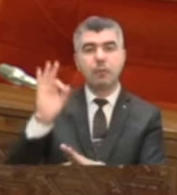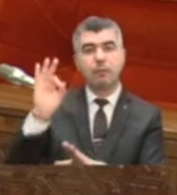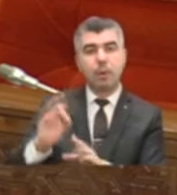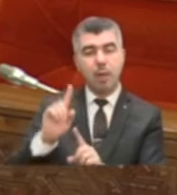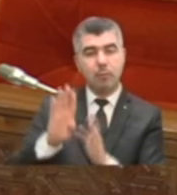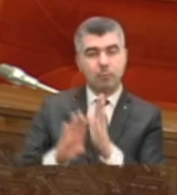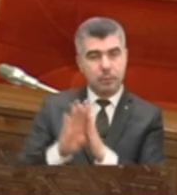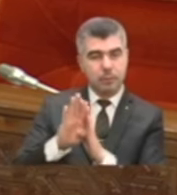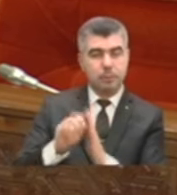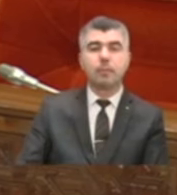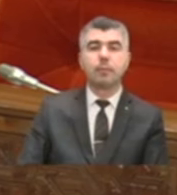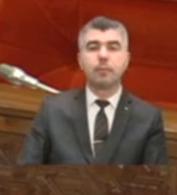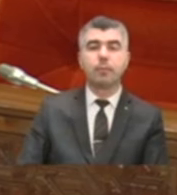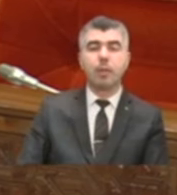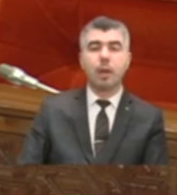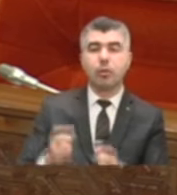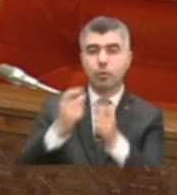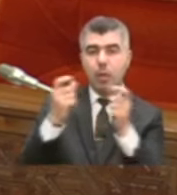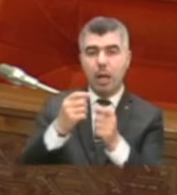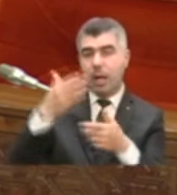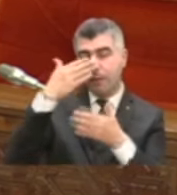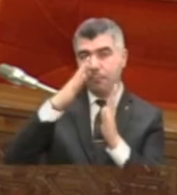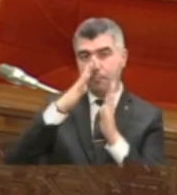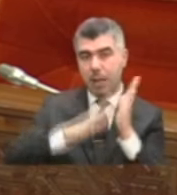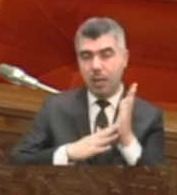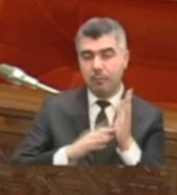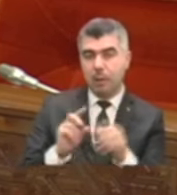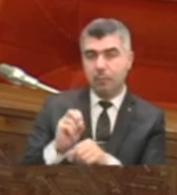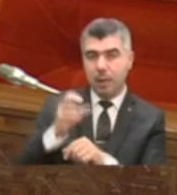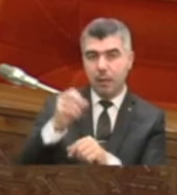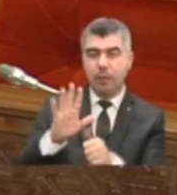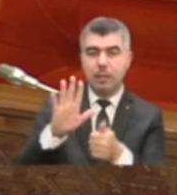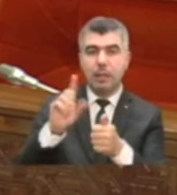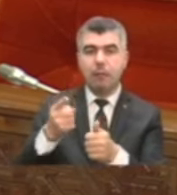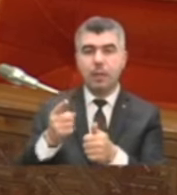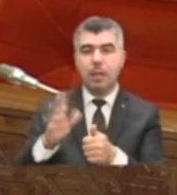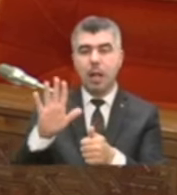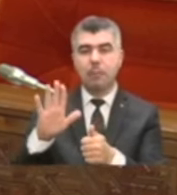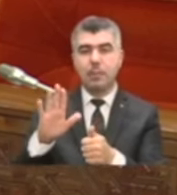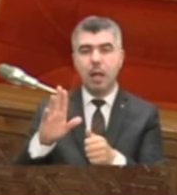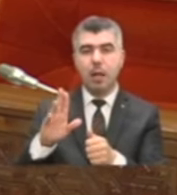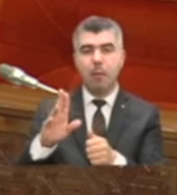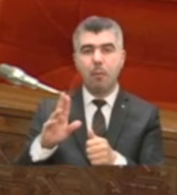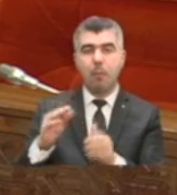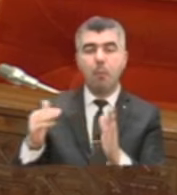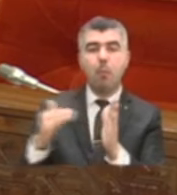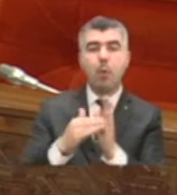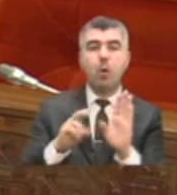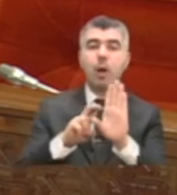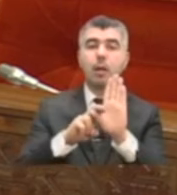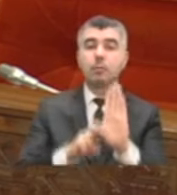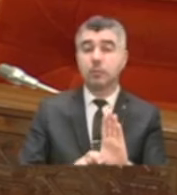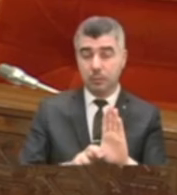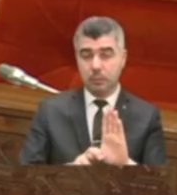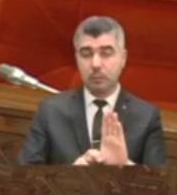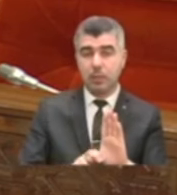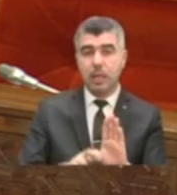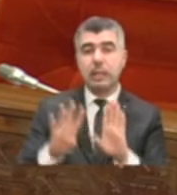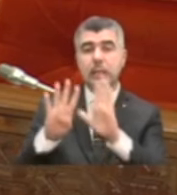وبالنسبة للخطوط الملكية يتجلى العرض خلال الصيف ما يفوق 6.5 مليون مقعد، أكثر من 90